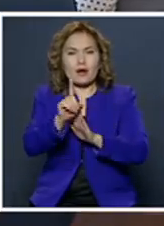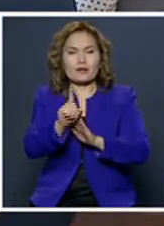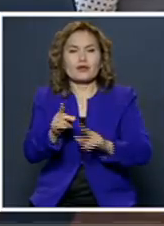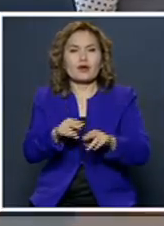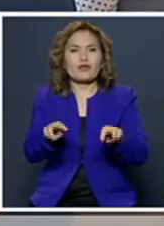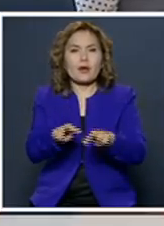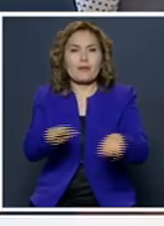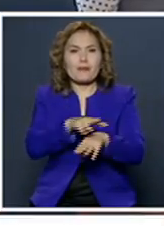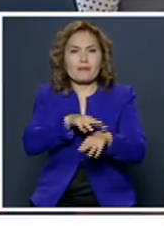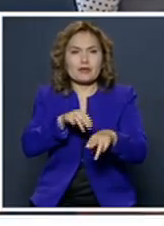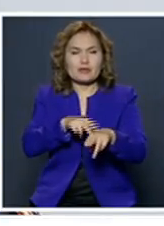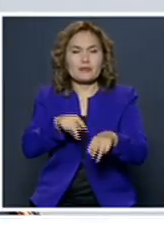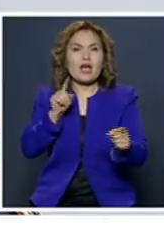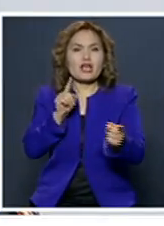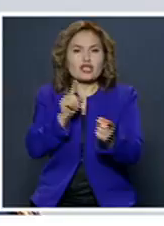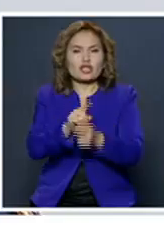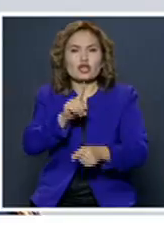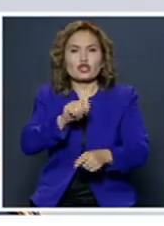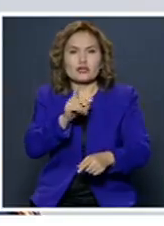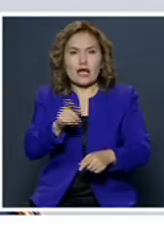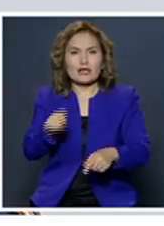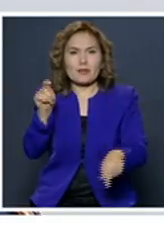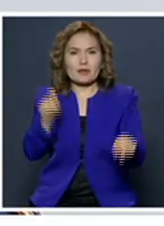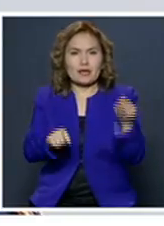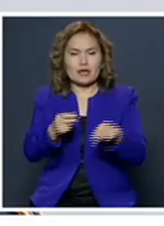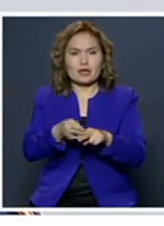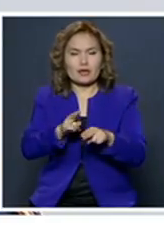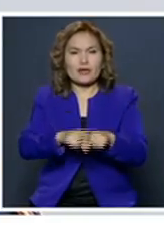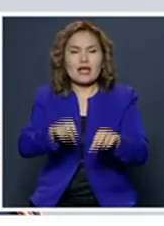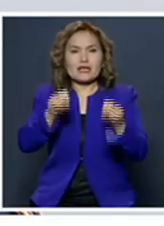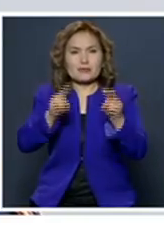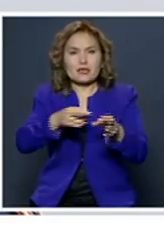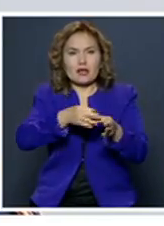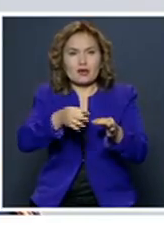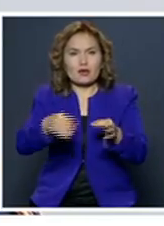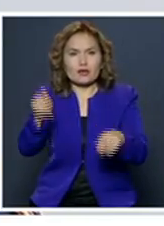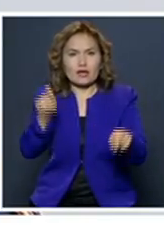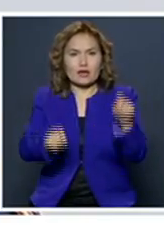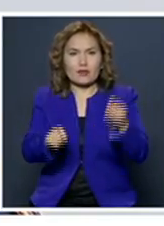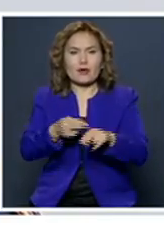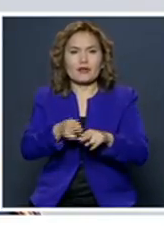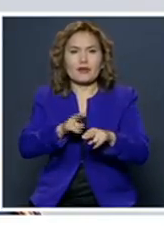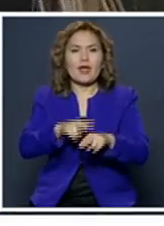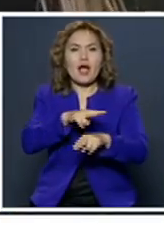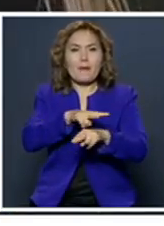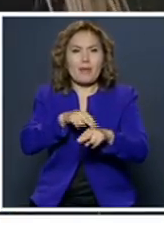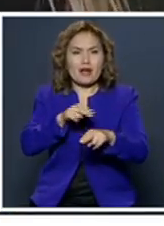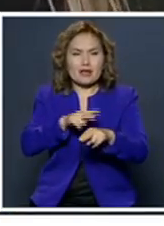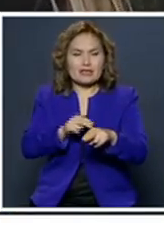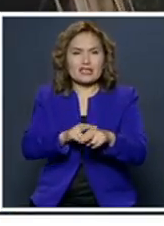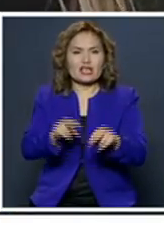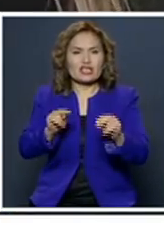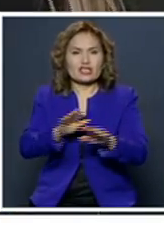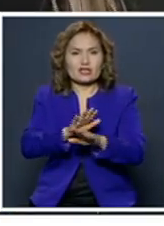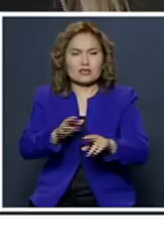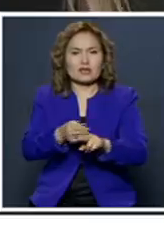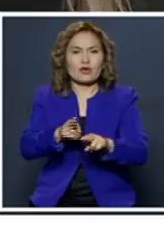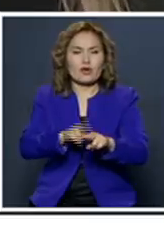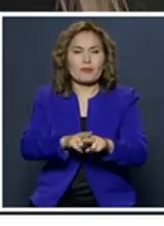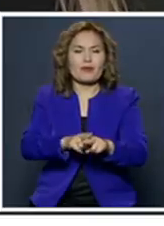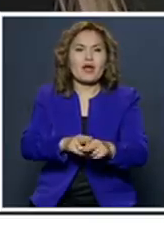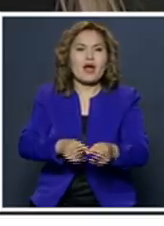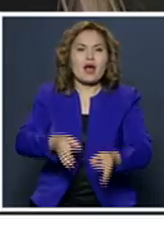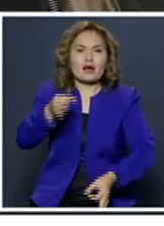100-ден астам адам жиналды. Олардың бірсыпырасы аймақтардан арнайы келіпті. Көпшілігі полицияның әділетсіз әрекетін, қылмыстық